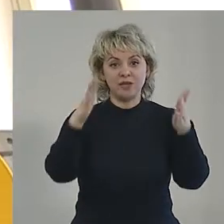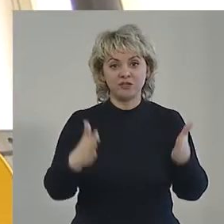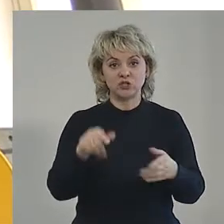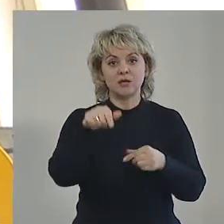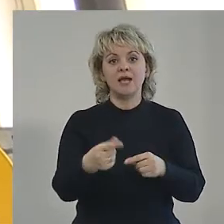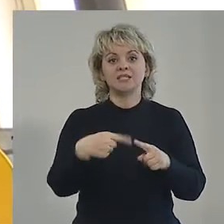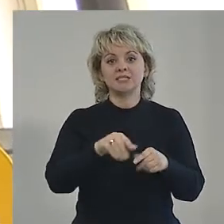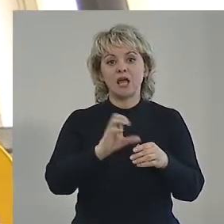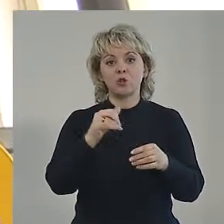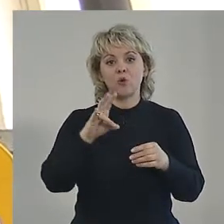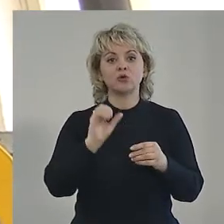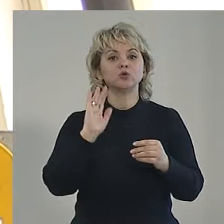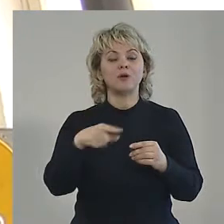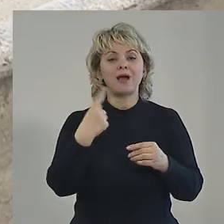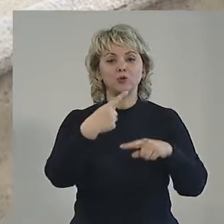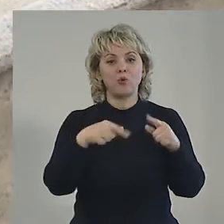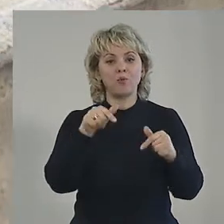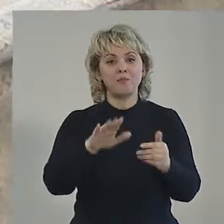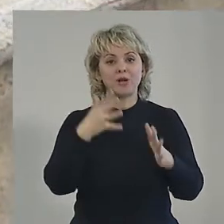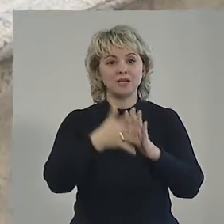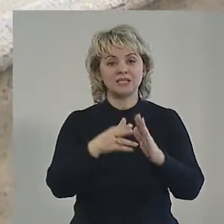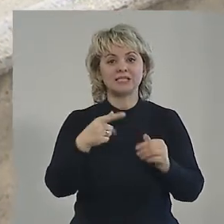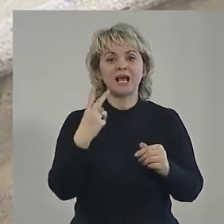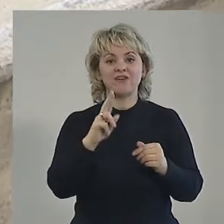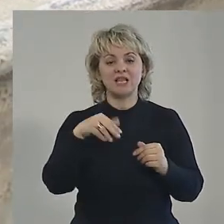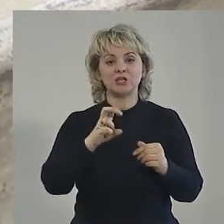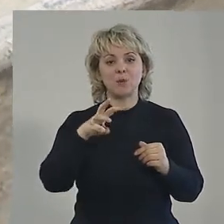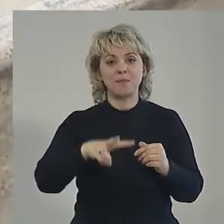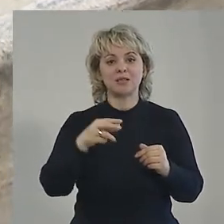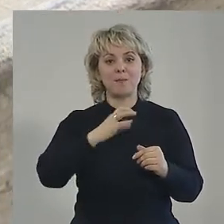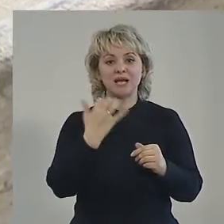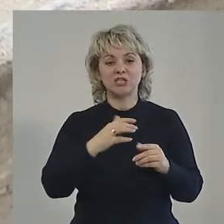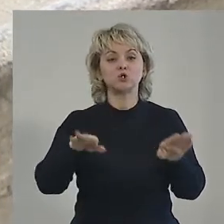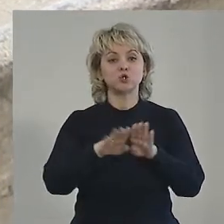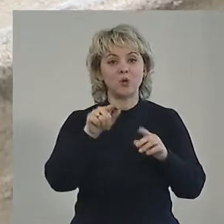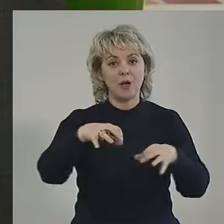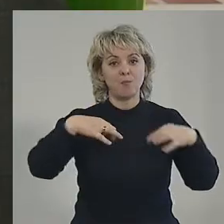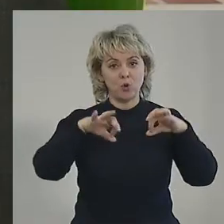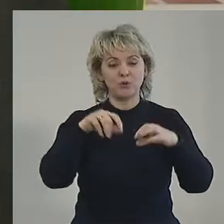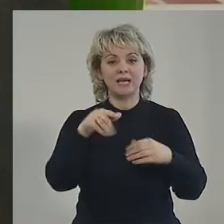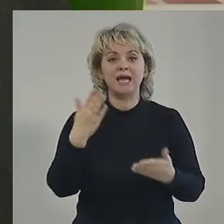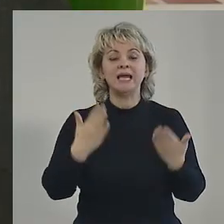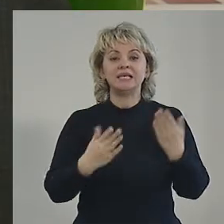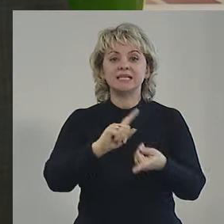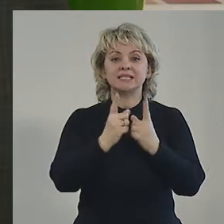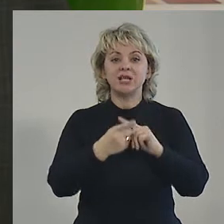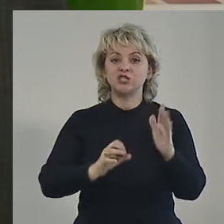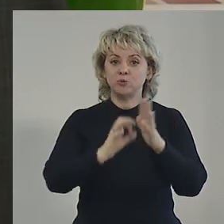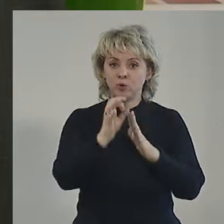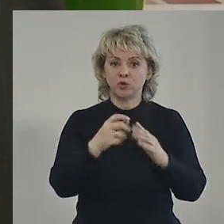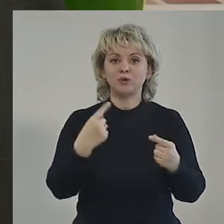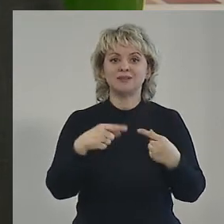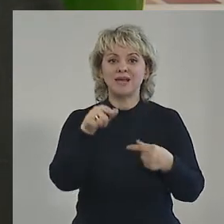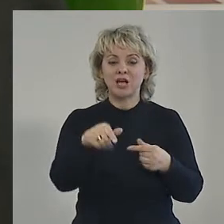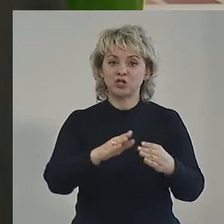формовочный вакуумный станок. Только на одну половину уходит почти квадратный метр материала и столько же пленки. Если меняется температура,